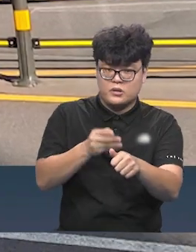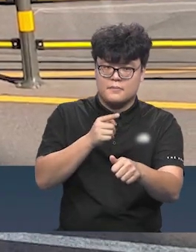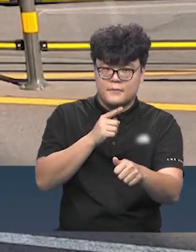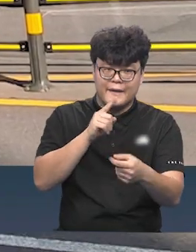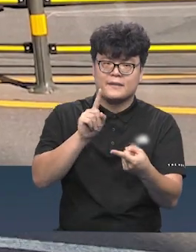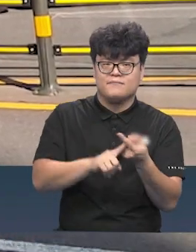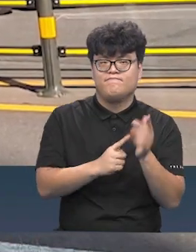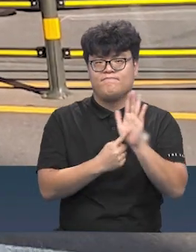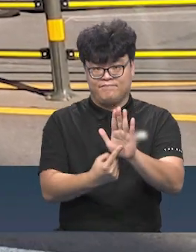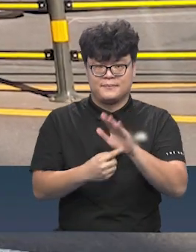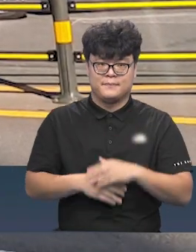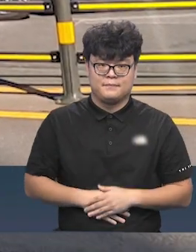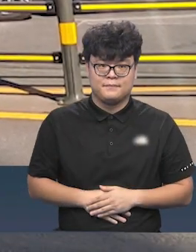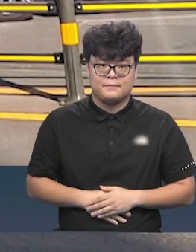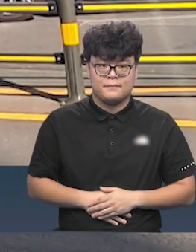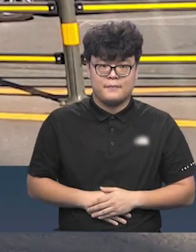바란다고 밝혔습니다